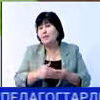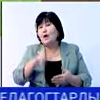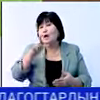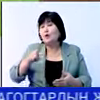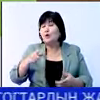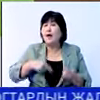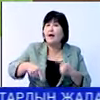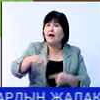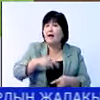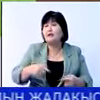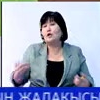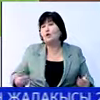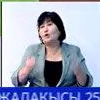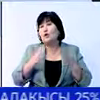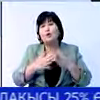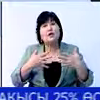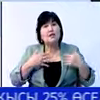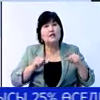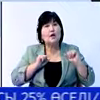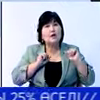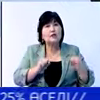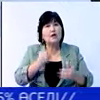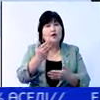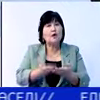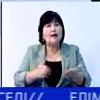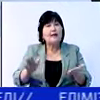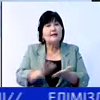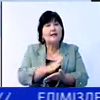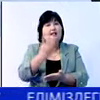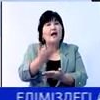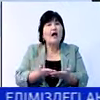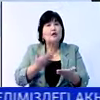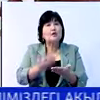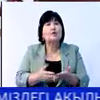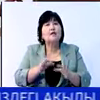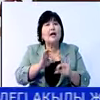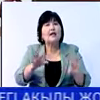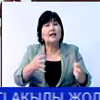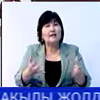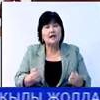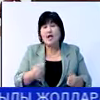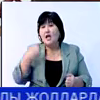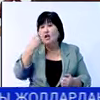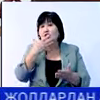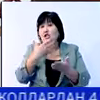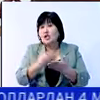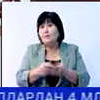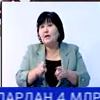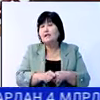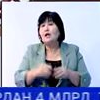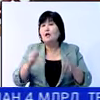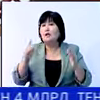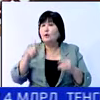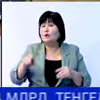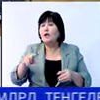тұрғындар кәсіпкерлік, тұрғын үй, денсаулық сақтау мәселелері бойынша тегін консультативті кеңестер алатын болады. Ал жеке мәселелер бойынша келген